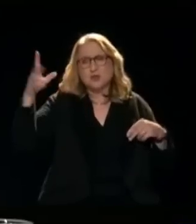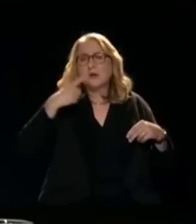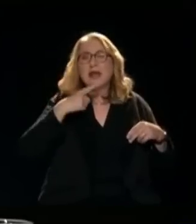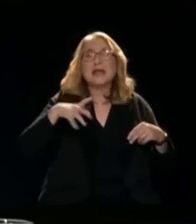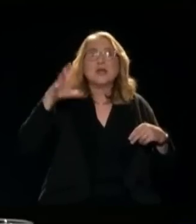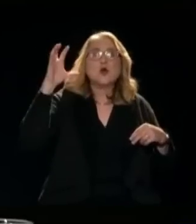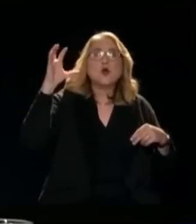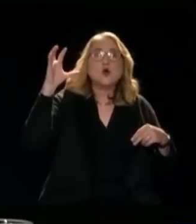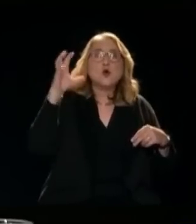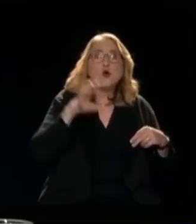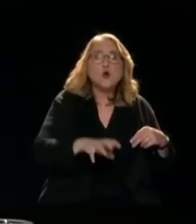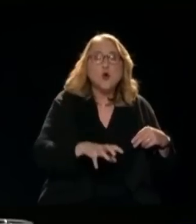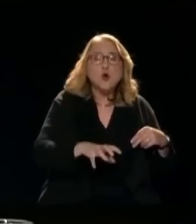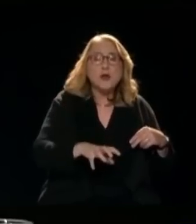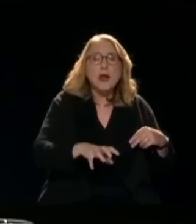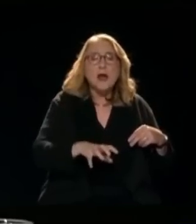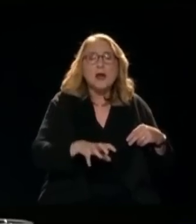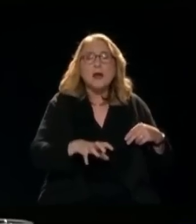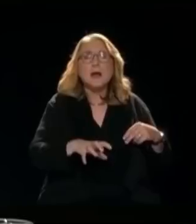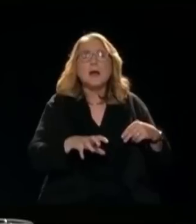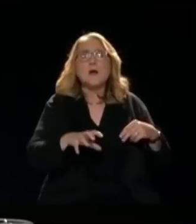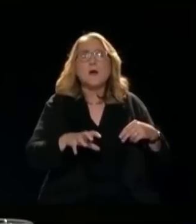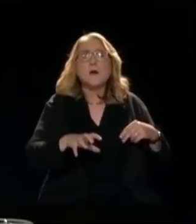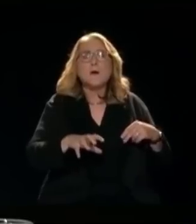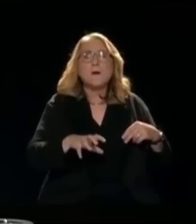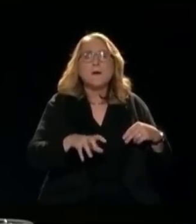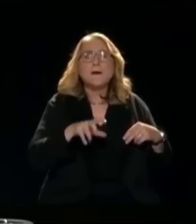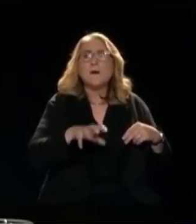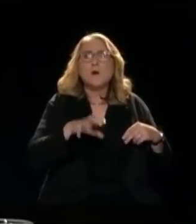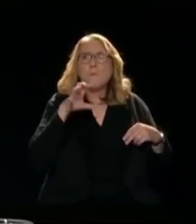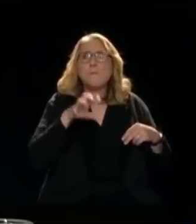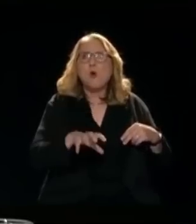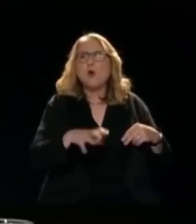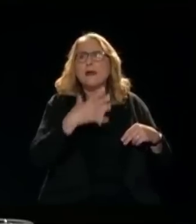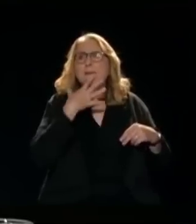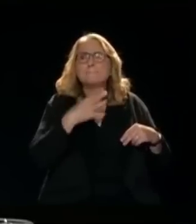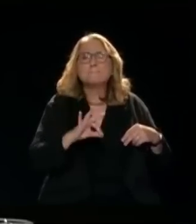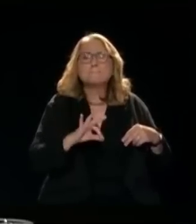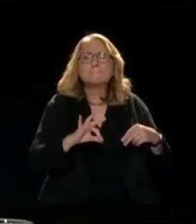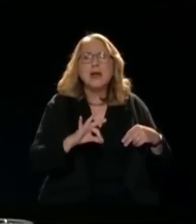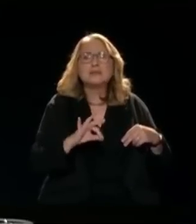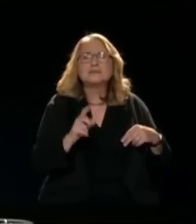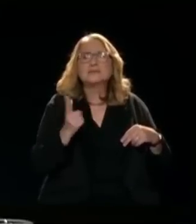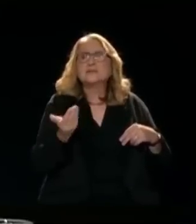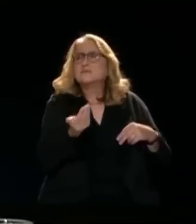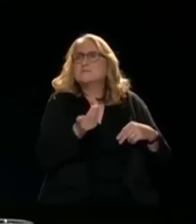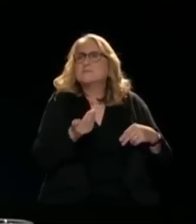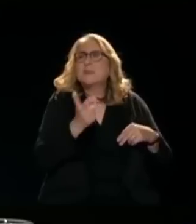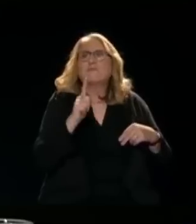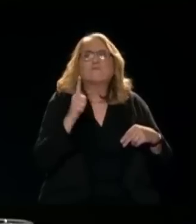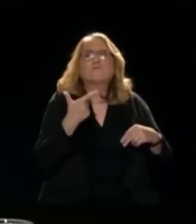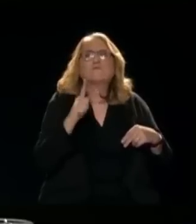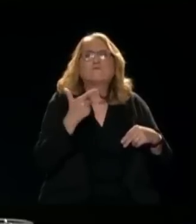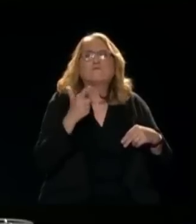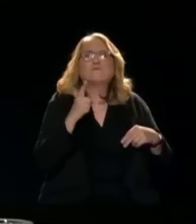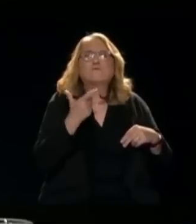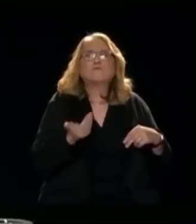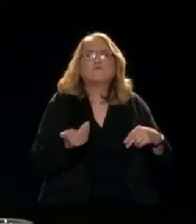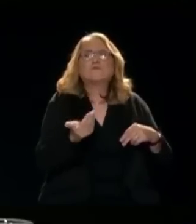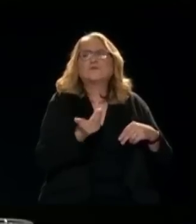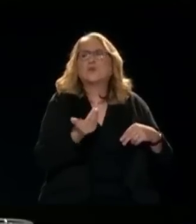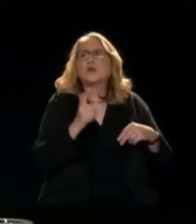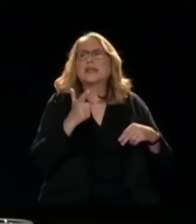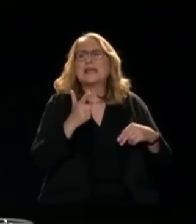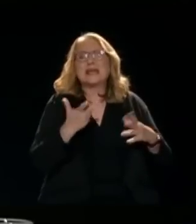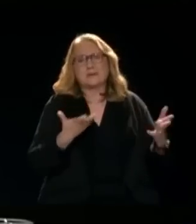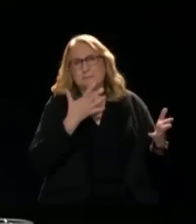χώρα παρία. Την ονομάζει Rogue State. Χώρα παρίας. Λοιπόν, νομικά και